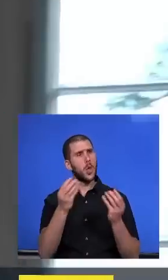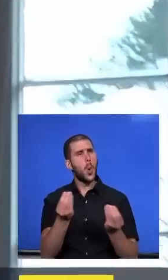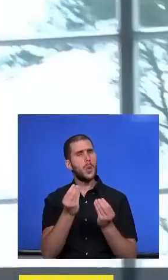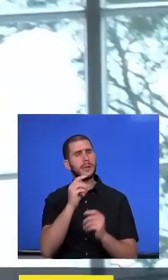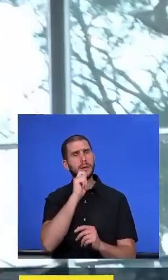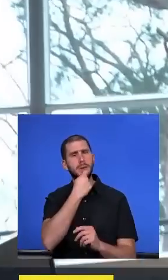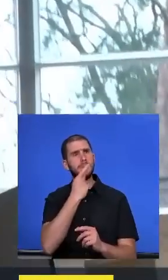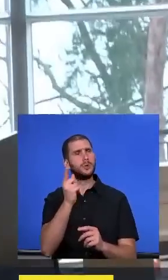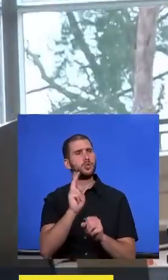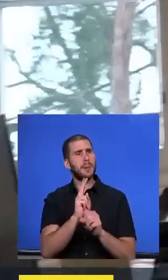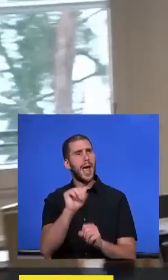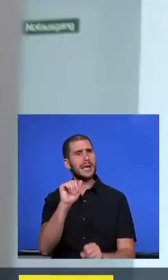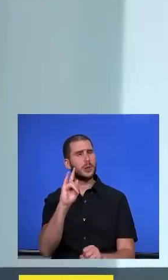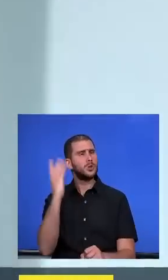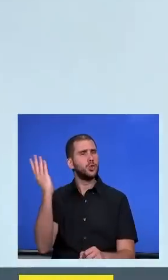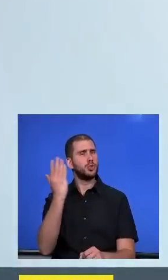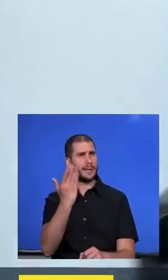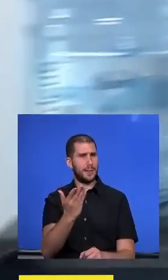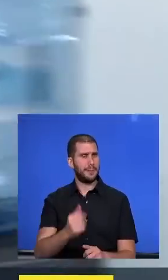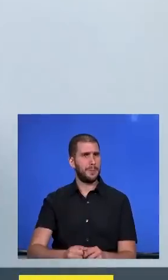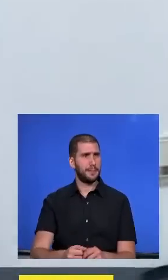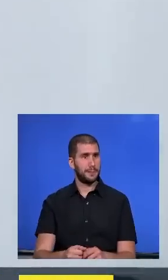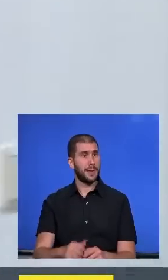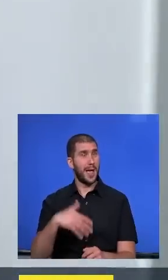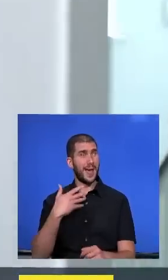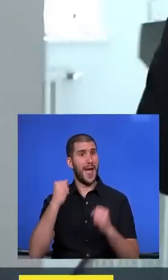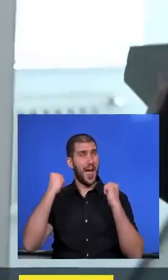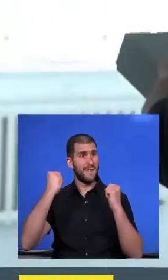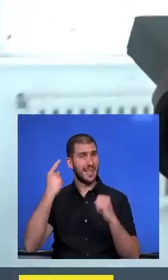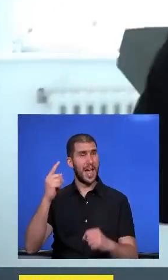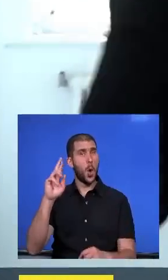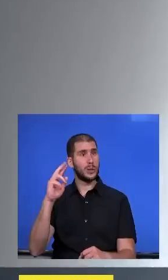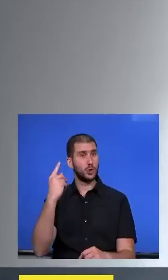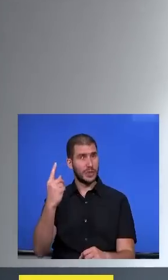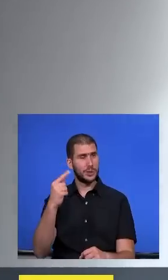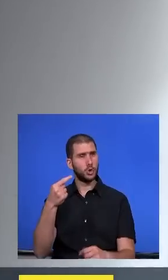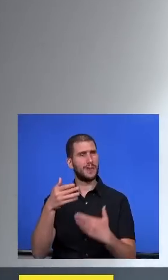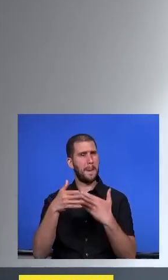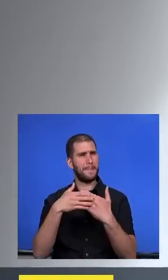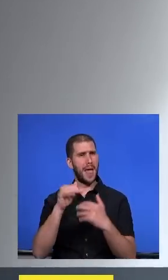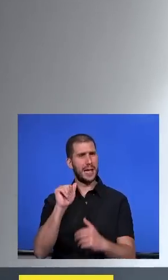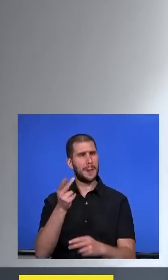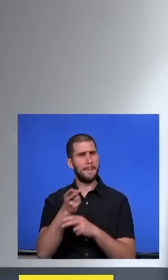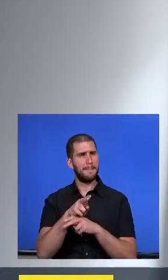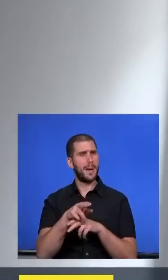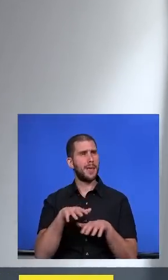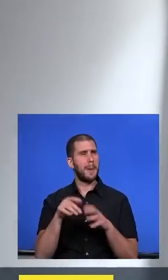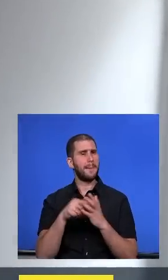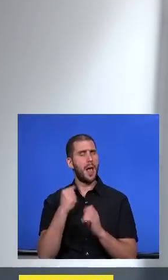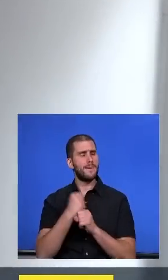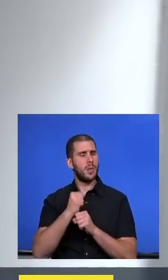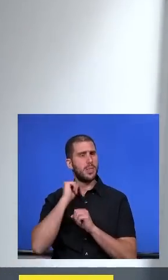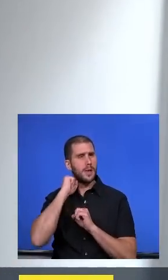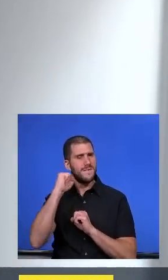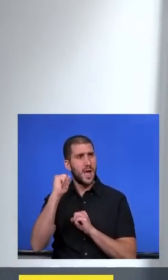ששמרה אלזה חוצן כל השנים. אחרי ההפגנה היא ברוזנשטראסה, ג'וזף בעלה של אלזה מת מתשישות בגלל עבודות הכפייה,